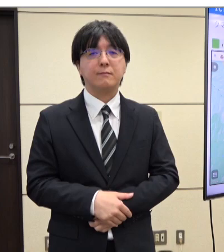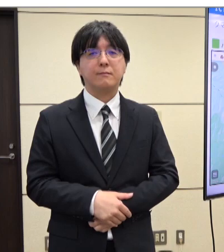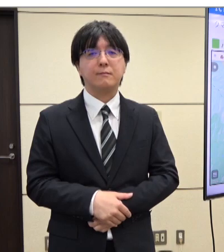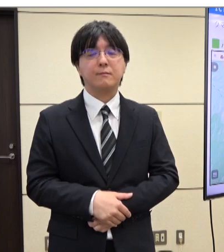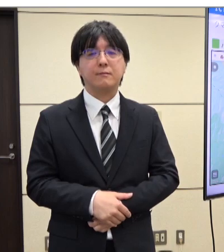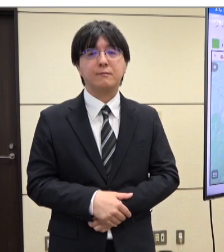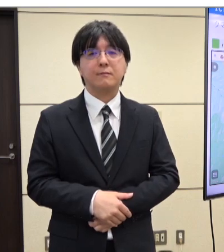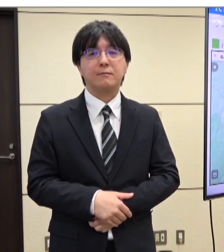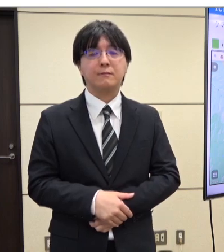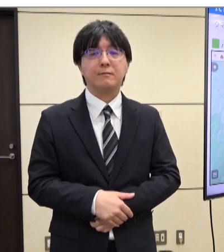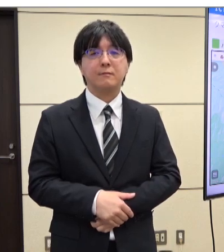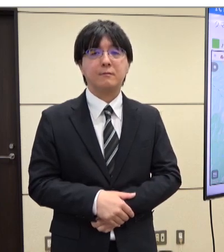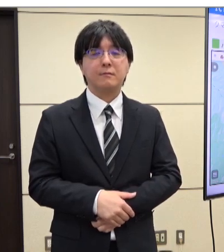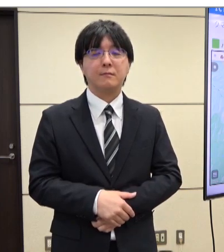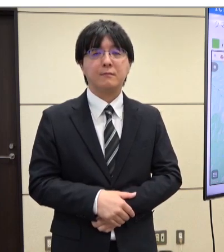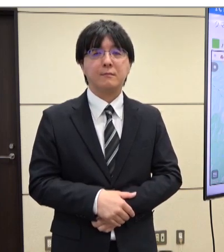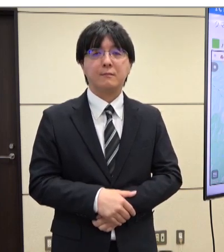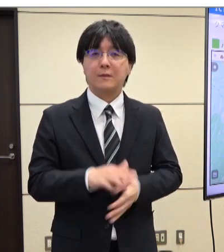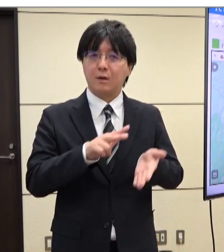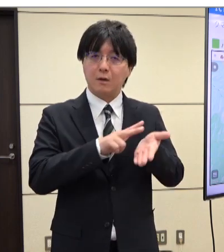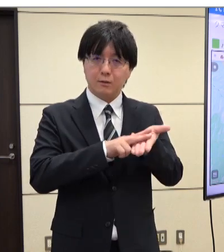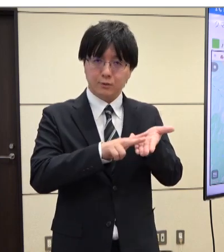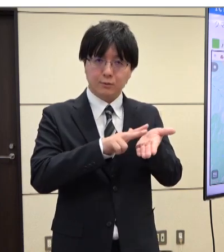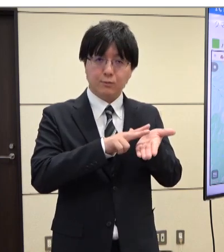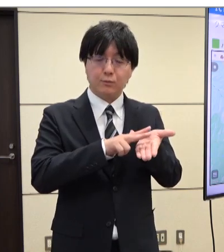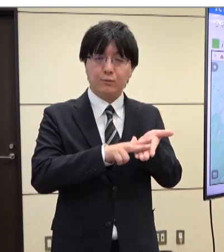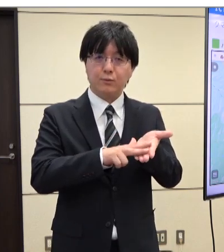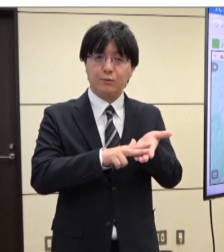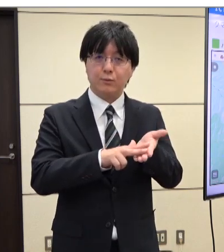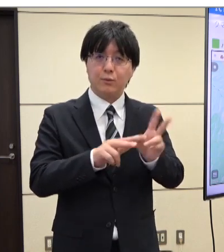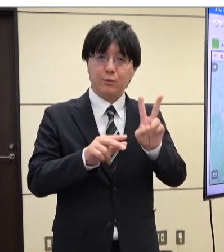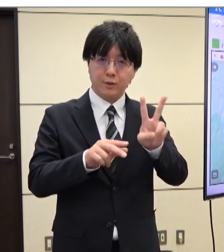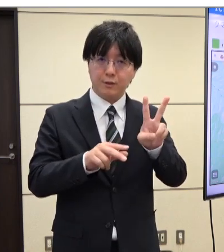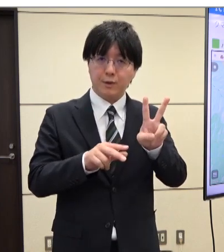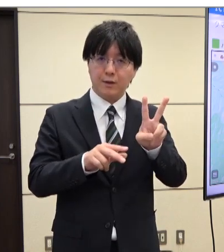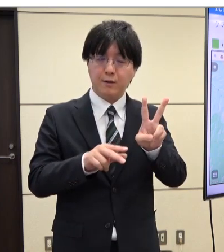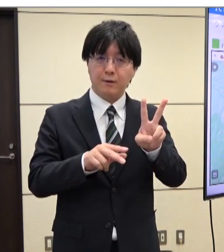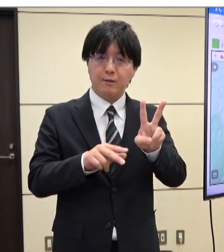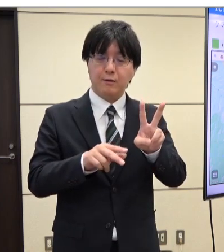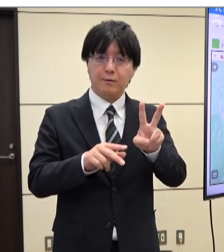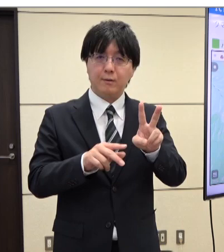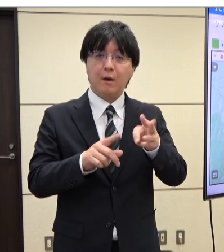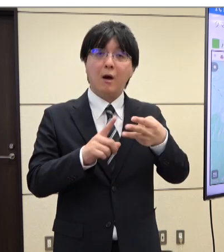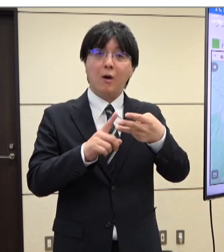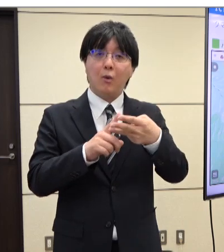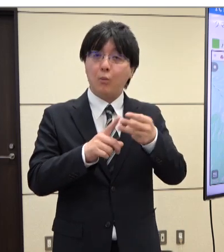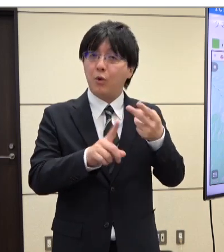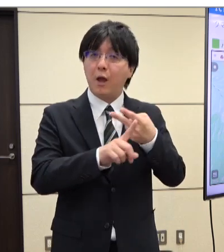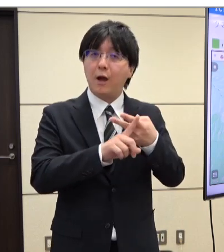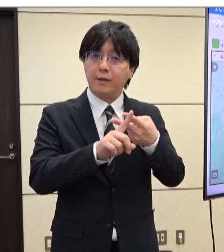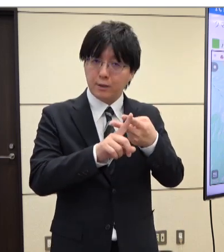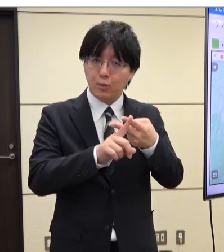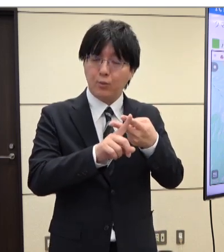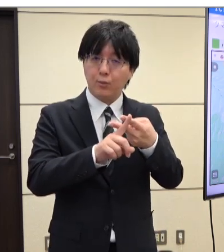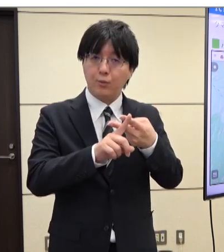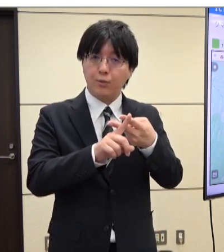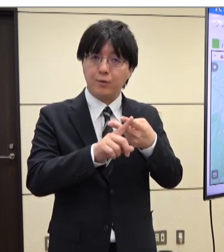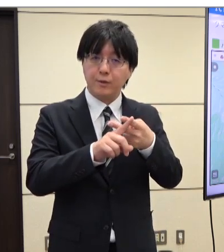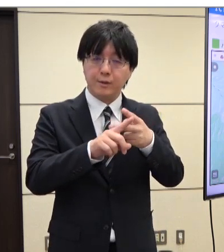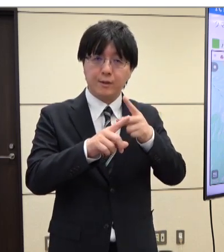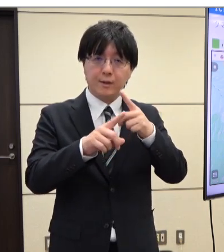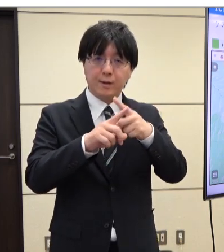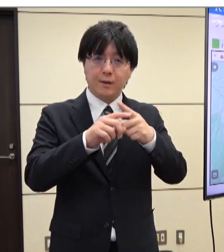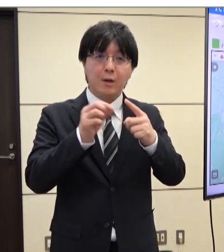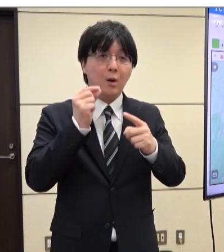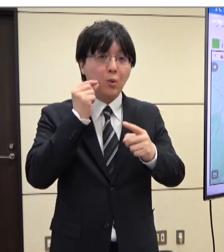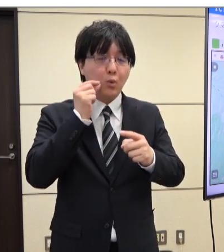発表資料の、この2番の主な機能のところに、米印がありますよ